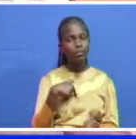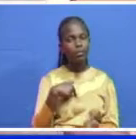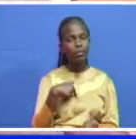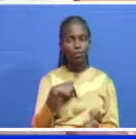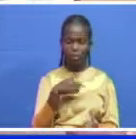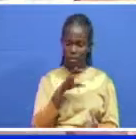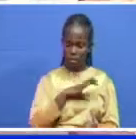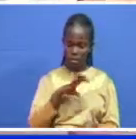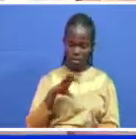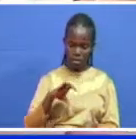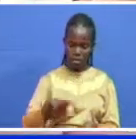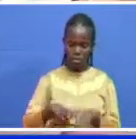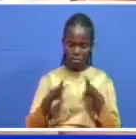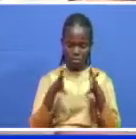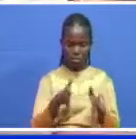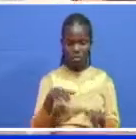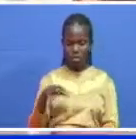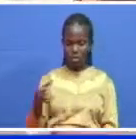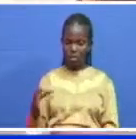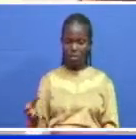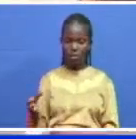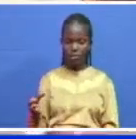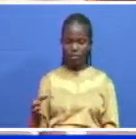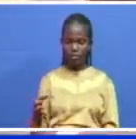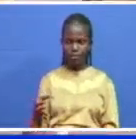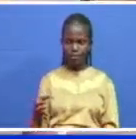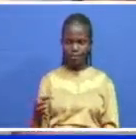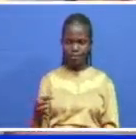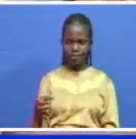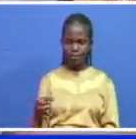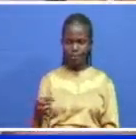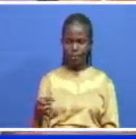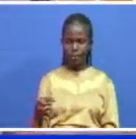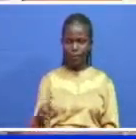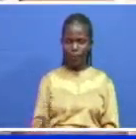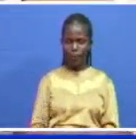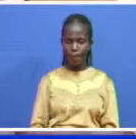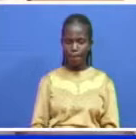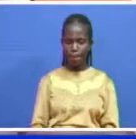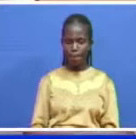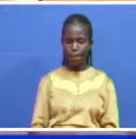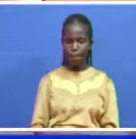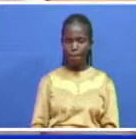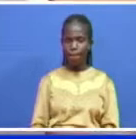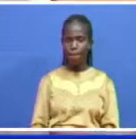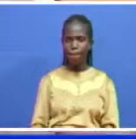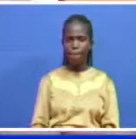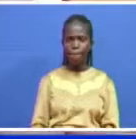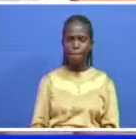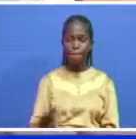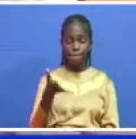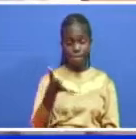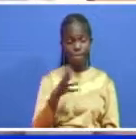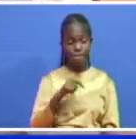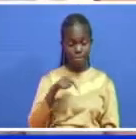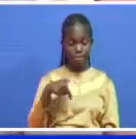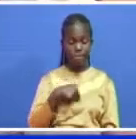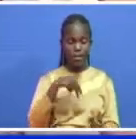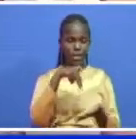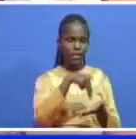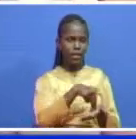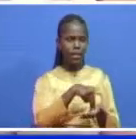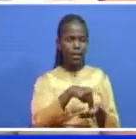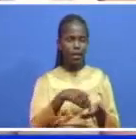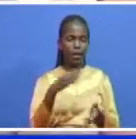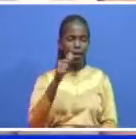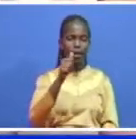Andro amu mina mele isio, kono kambani, na mane kumi dinyeli. Paadu nga mete, kwenye